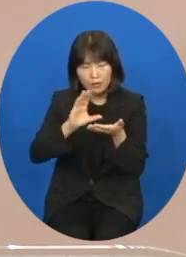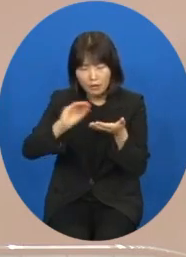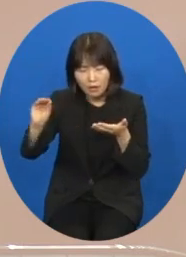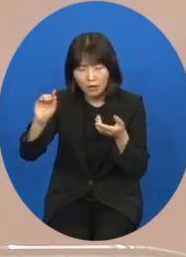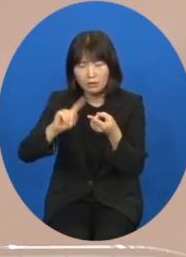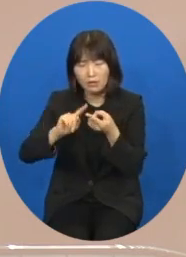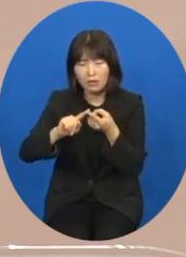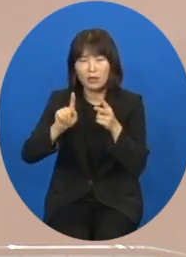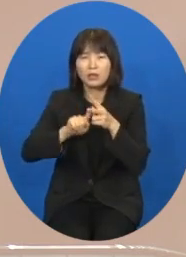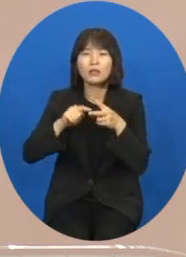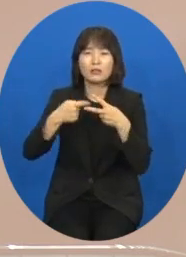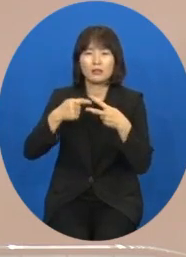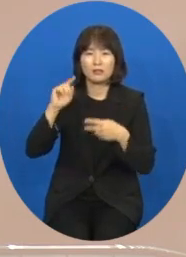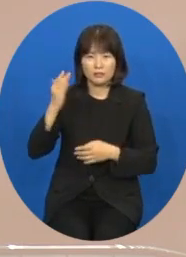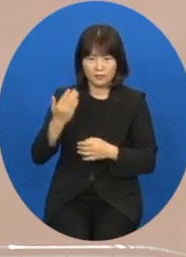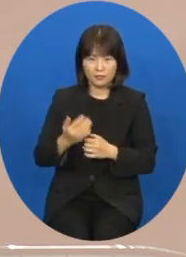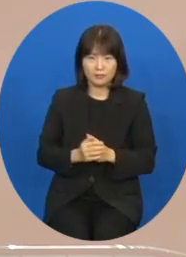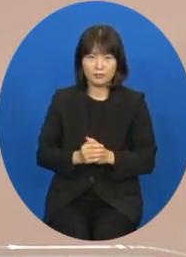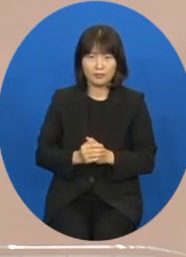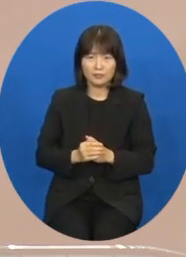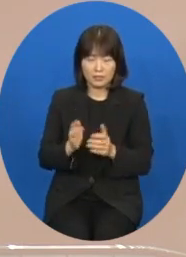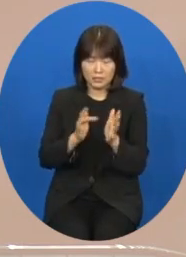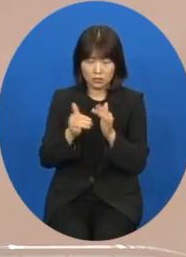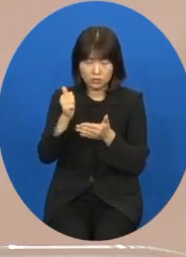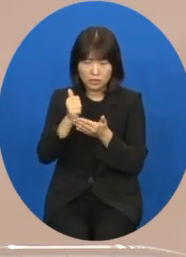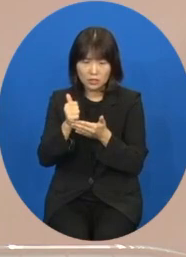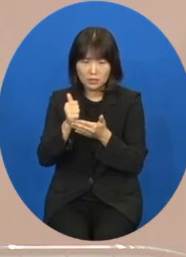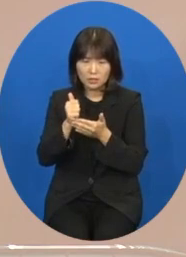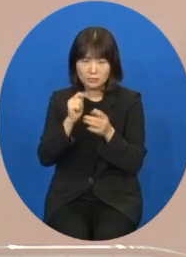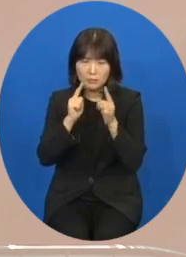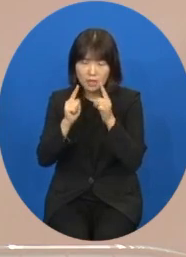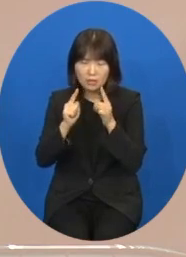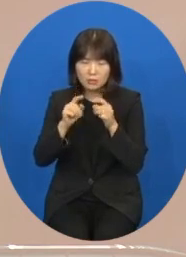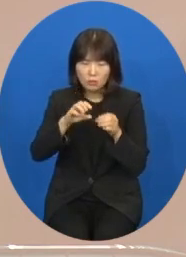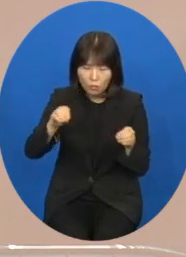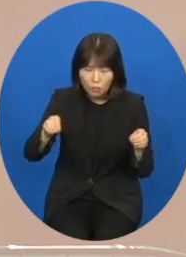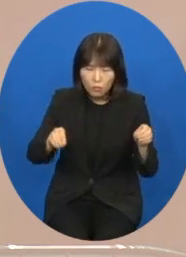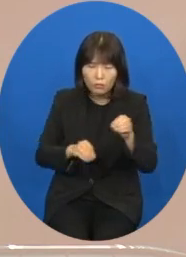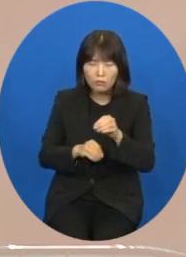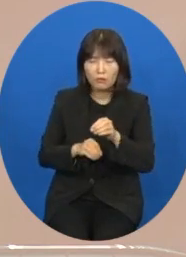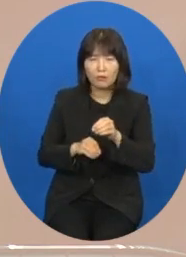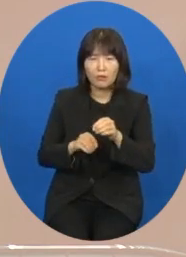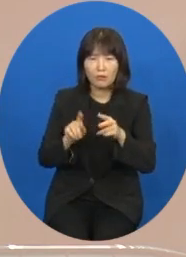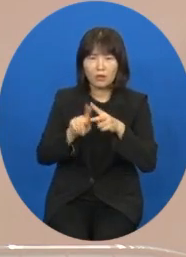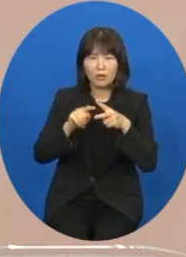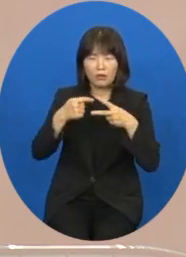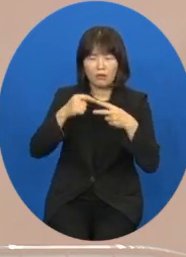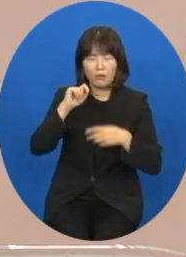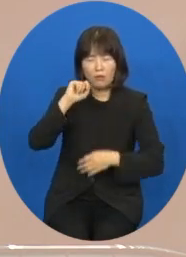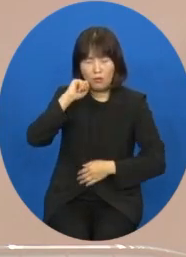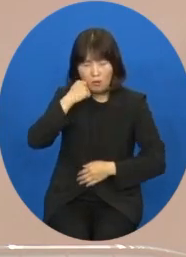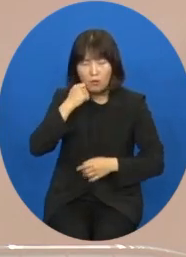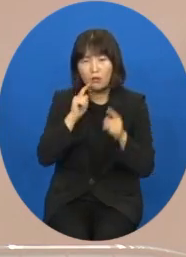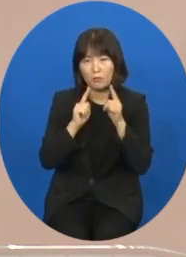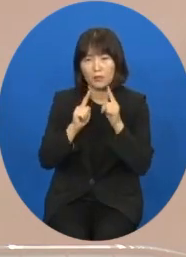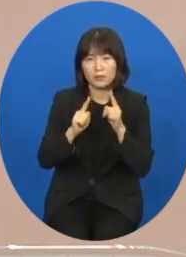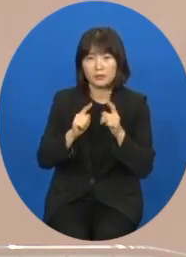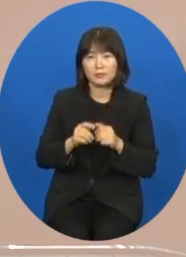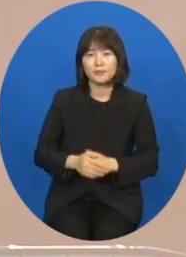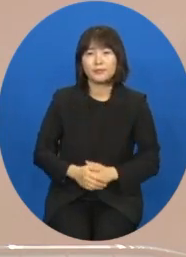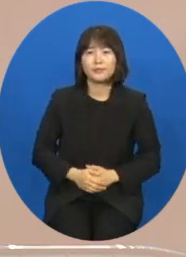이해가 될 정도예요. 예수님이 하시는 말씀이 오히려 잘 이해가 안 될 말씀을 주님이 하신